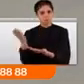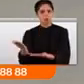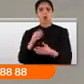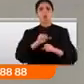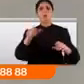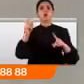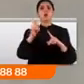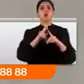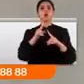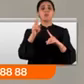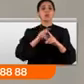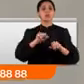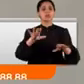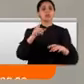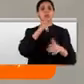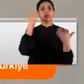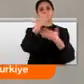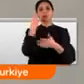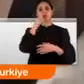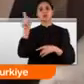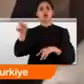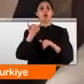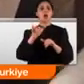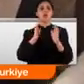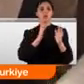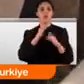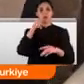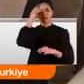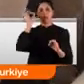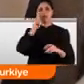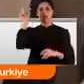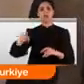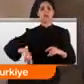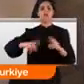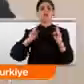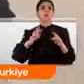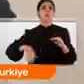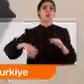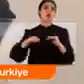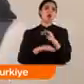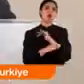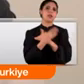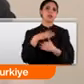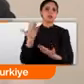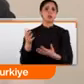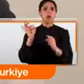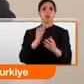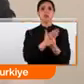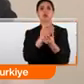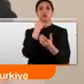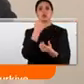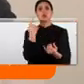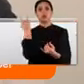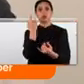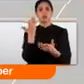sistemindeki hata sebebiyle kabusu bitmiyor. Talihsiz adam artık normal bir hayat istiyor. Sürekli dosyayla geziyorum. Yani